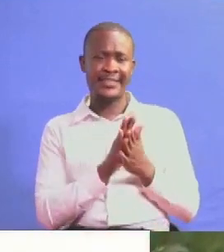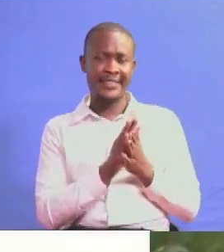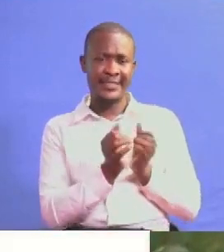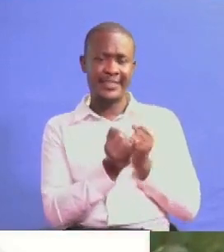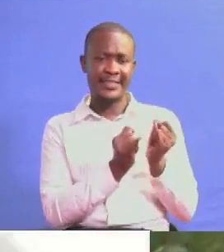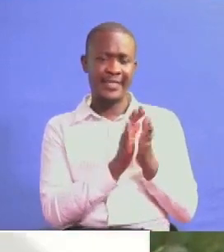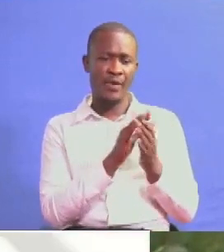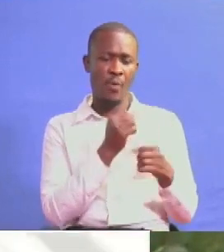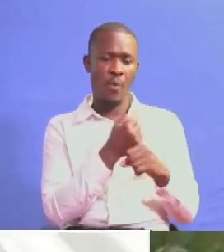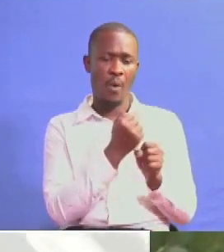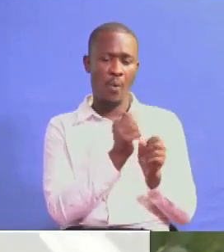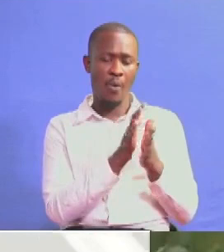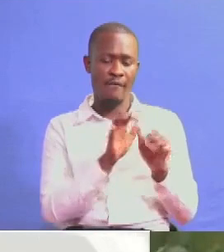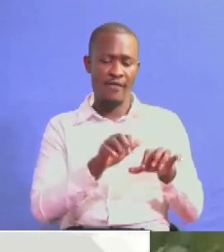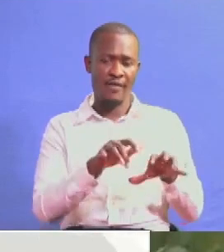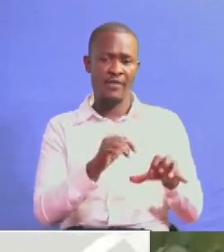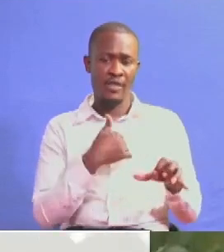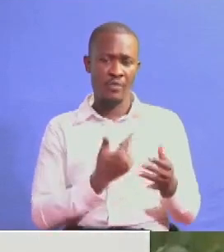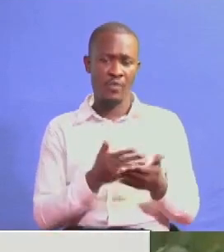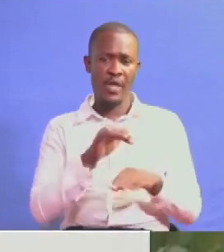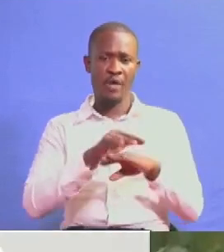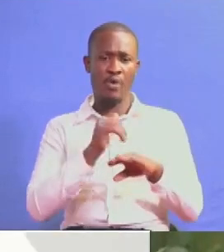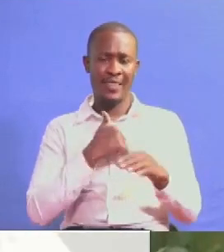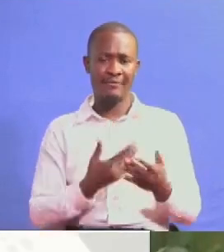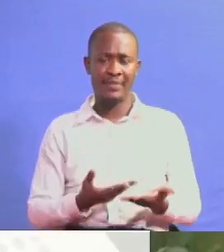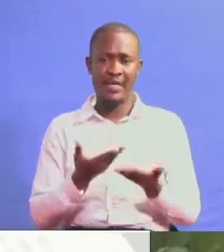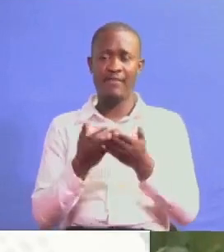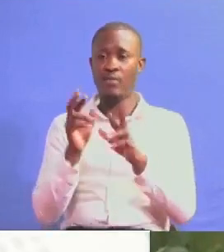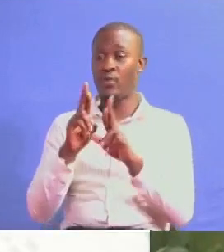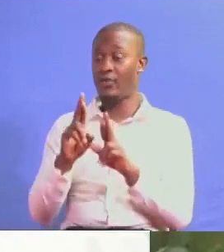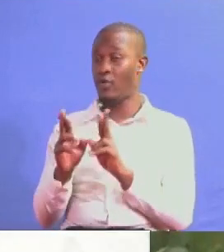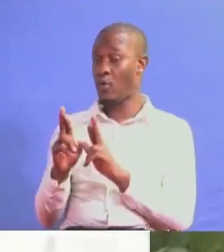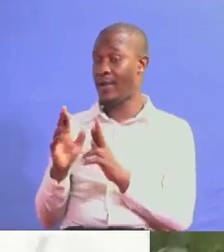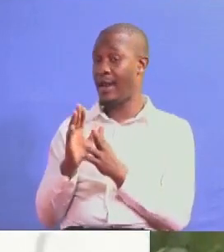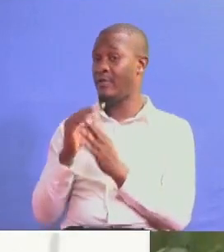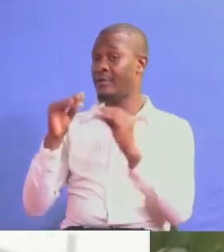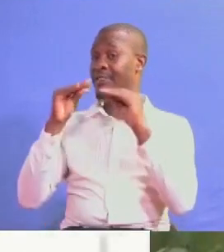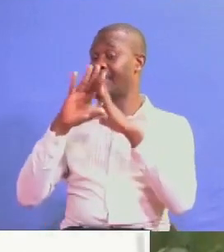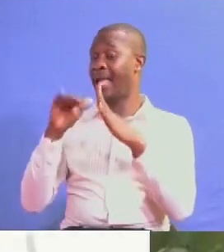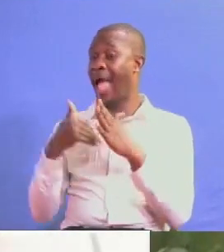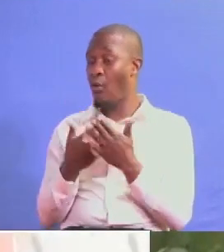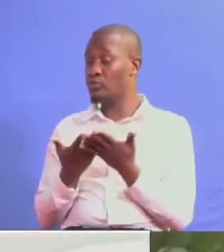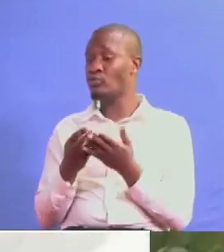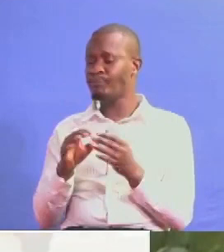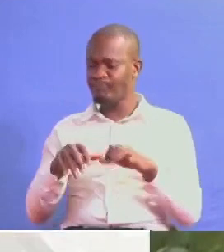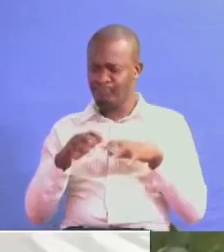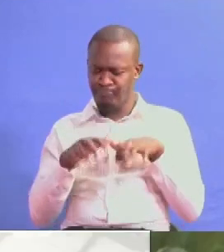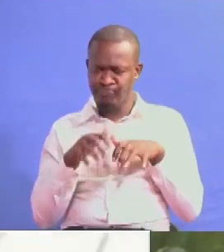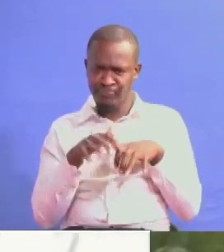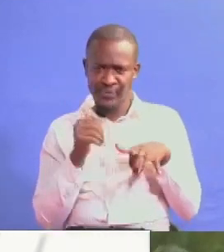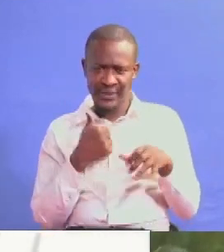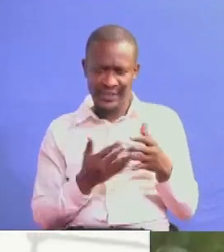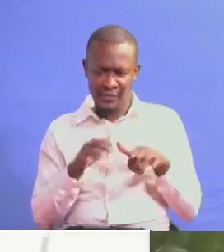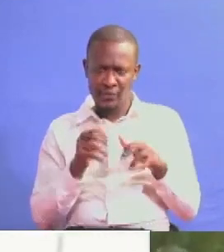Wakulima tutawaita, tutawaambia wachukue, na tayari tushiwafundisha jinsi ya kupanda kuchimba mashimo,